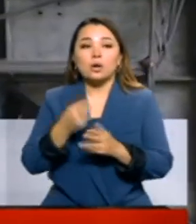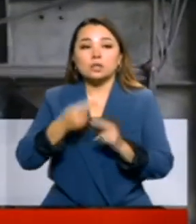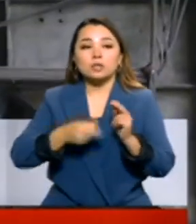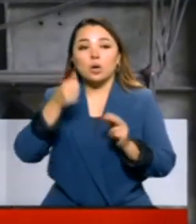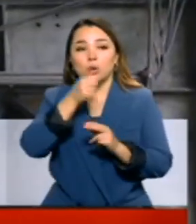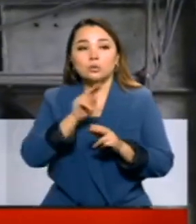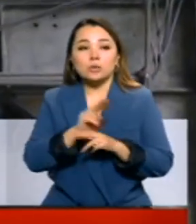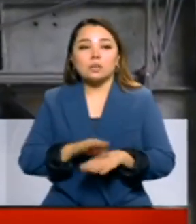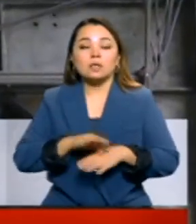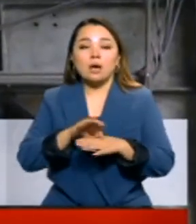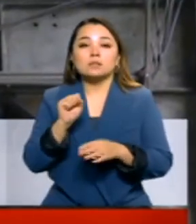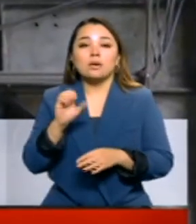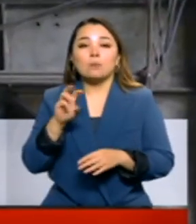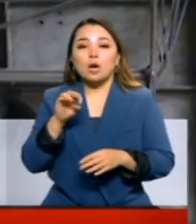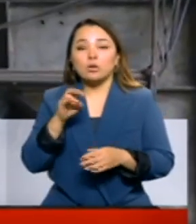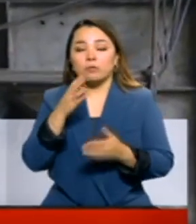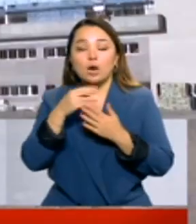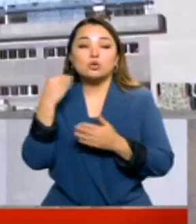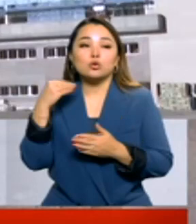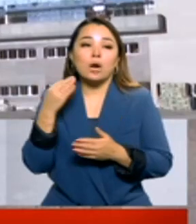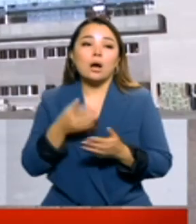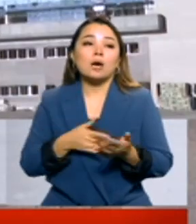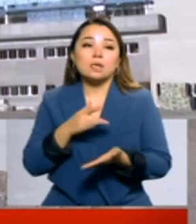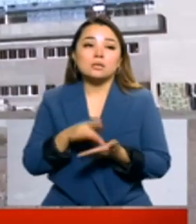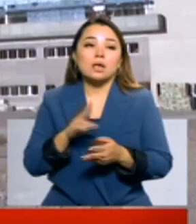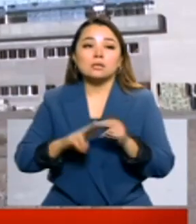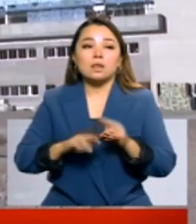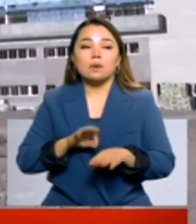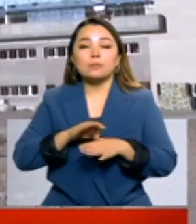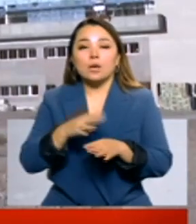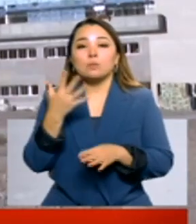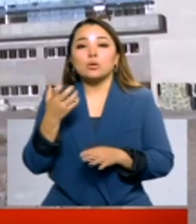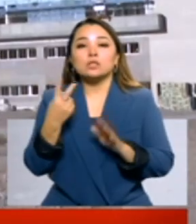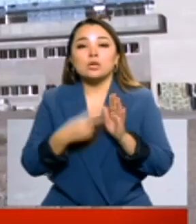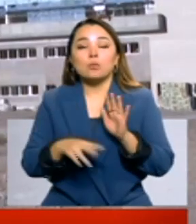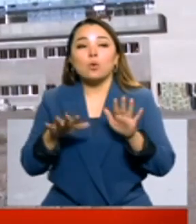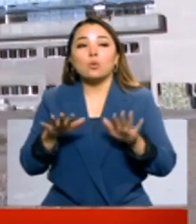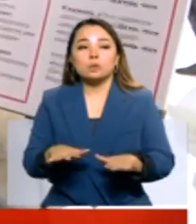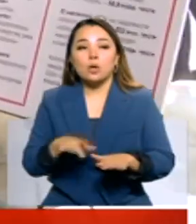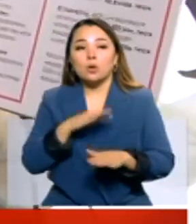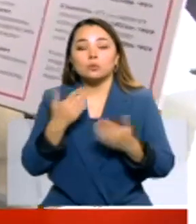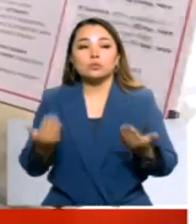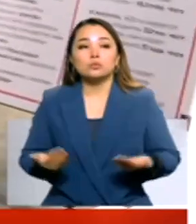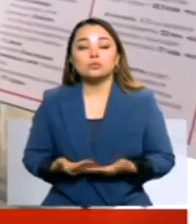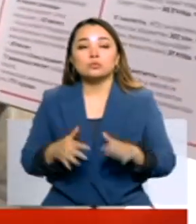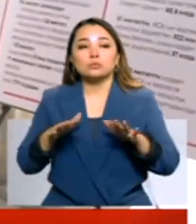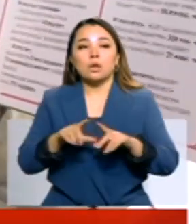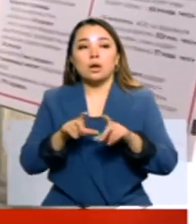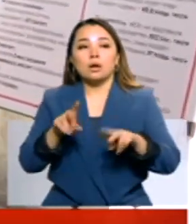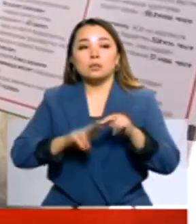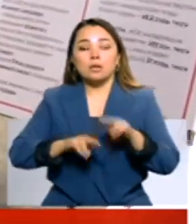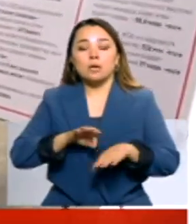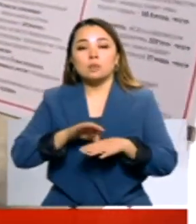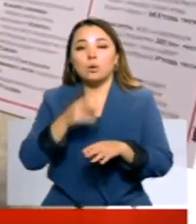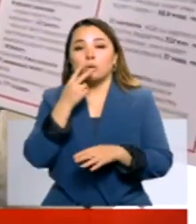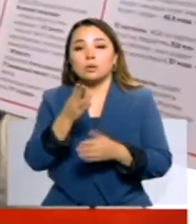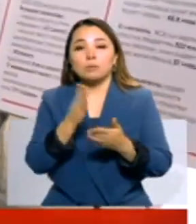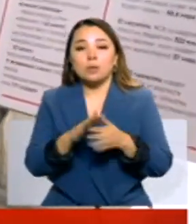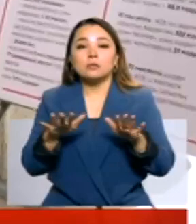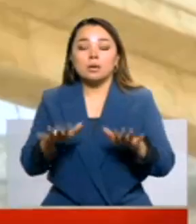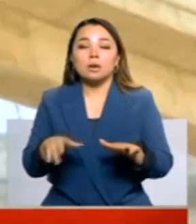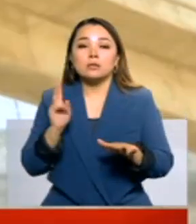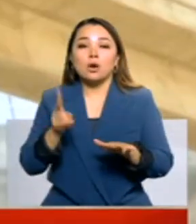бітеді. Әлихан Смайылов сондай-ақ Түркістан қаласында салынып жатқан 570 орындық көпсалалы аурухананың құрылысын көрді.